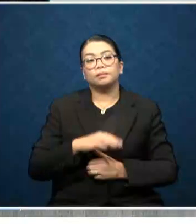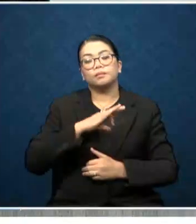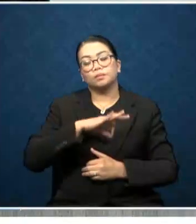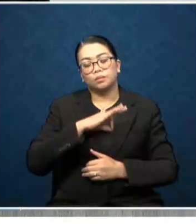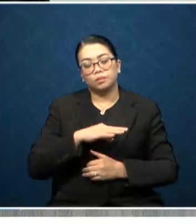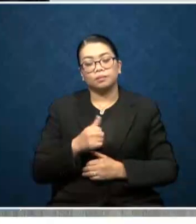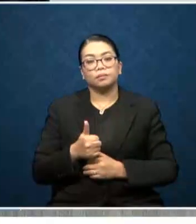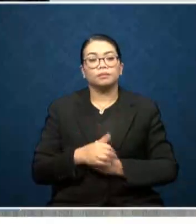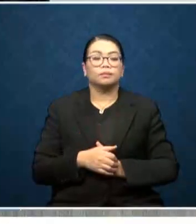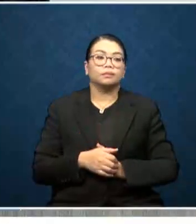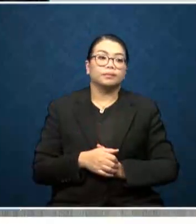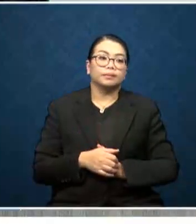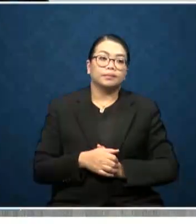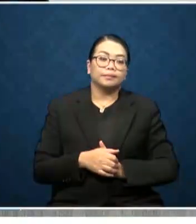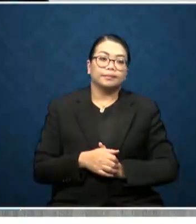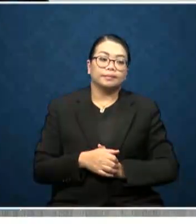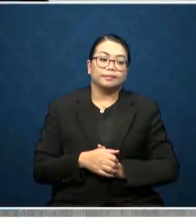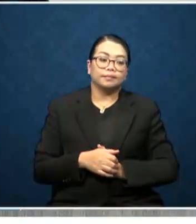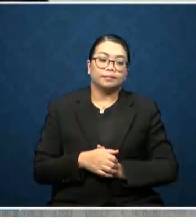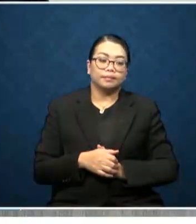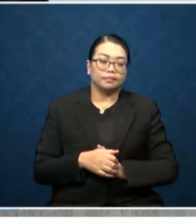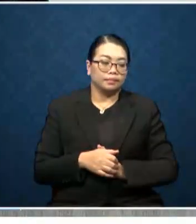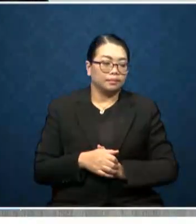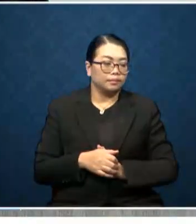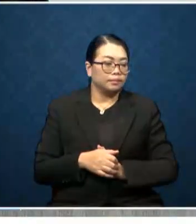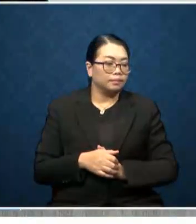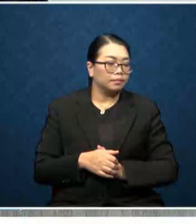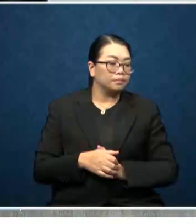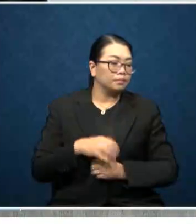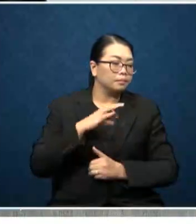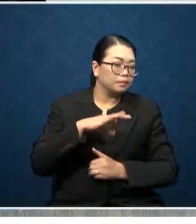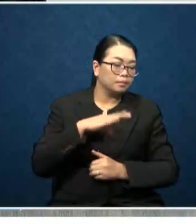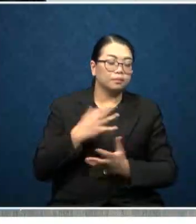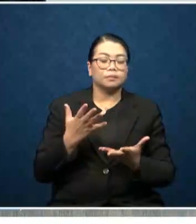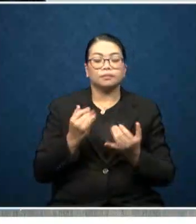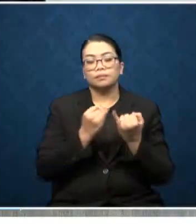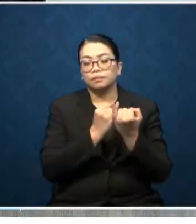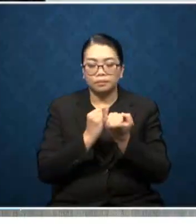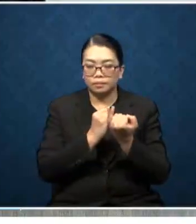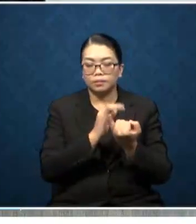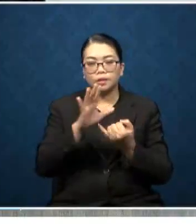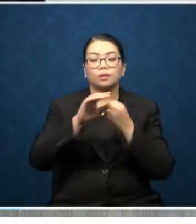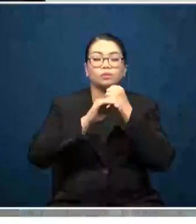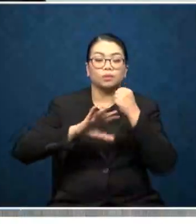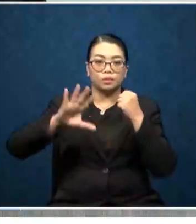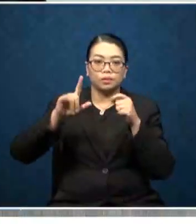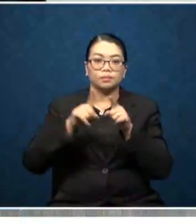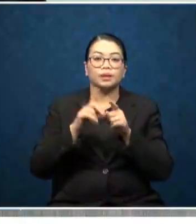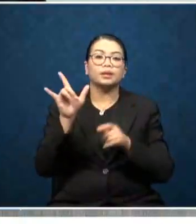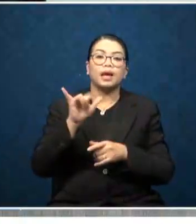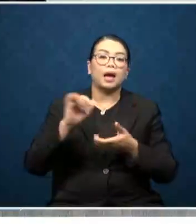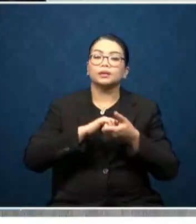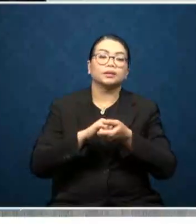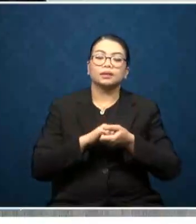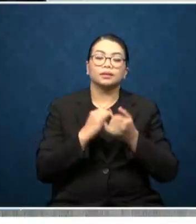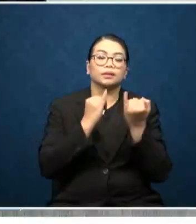เป็นเอ่อมิตรสนิทกัลยานิมิตของคสชนะครับแม้ว่าจะ